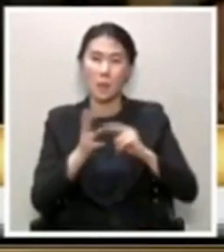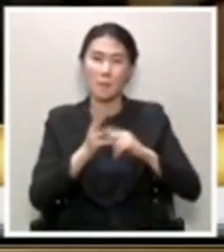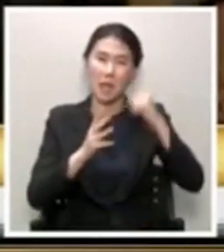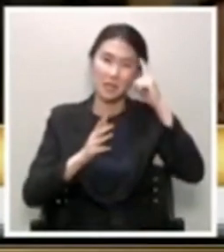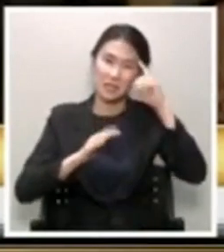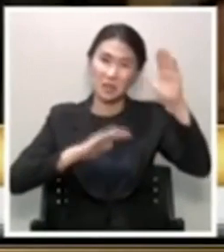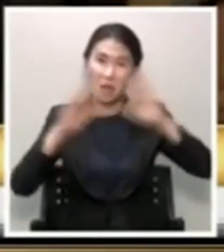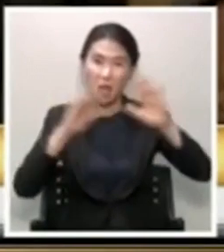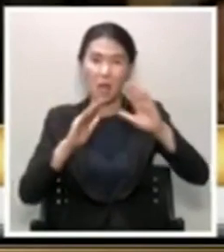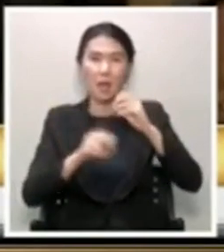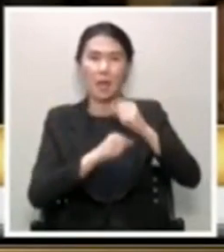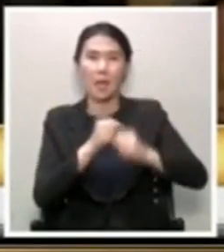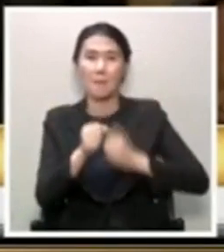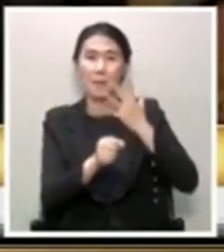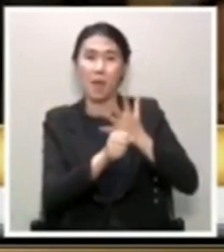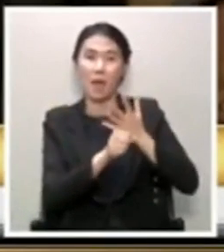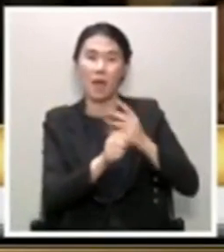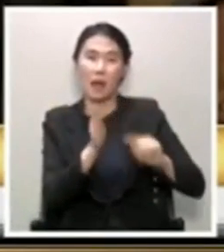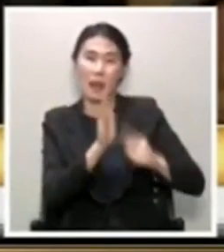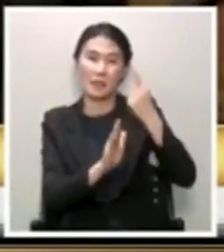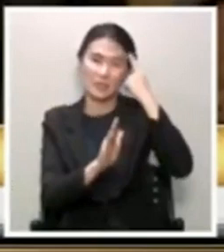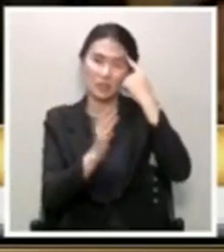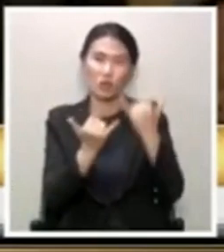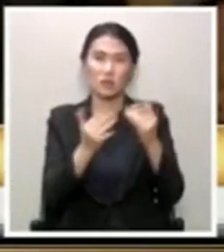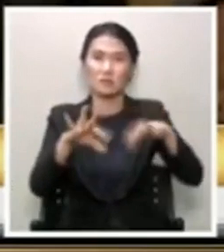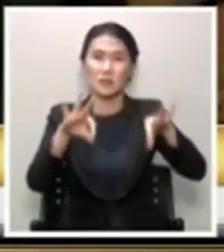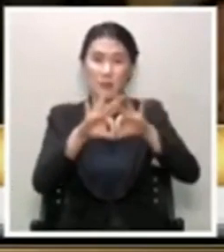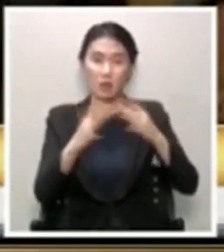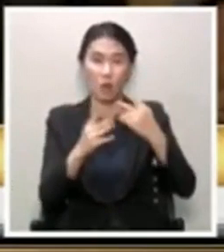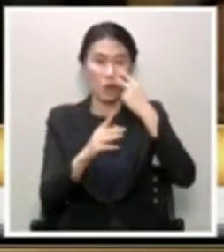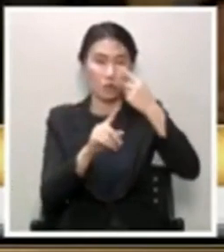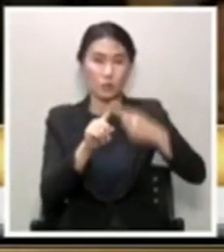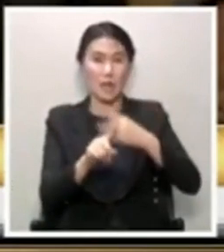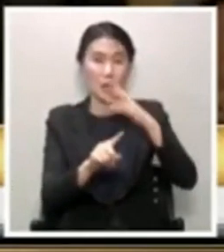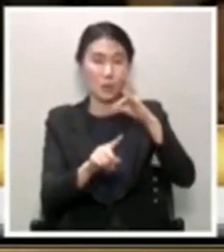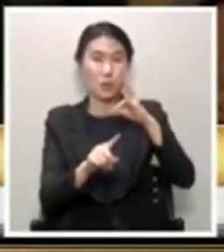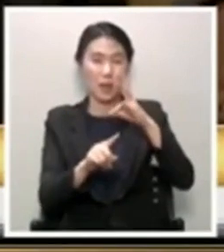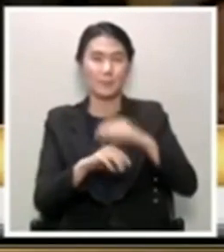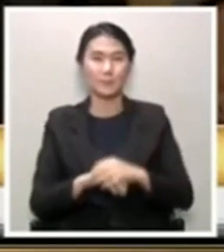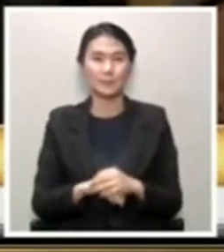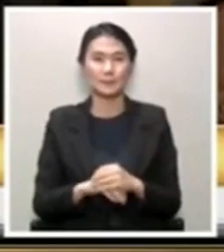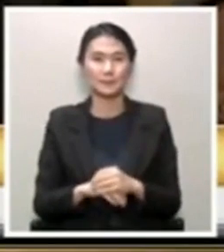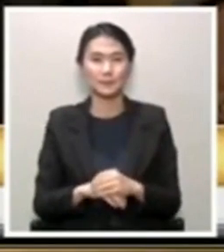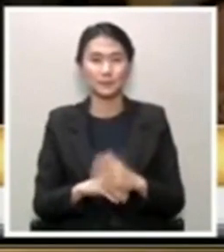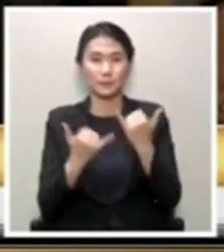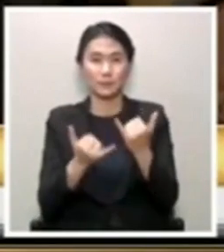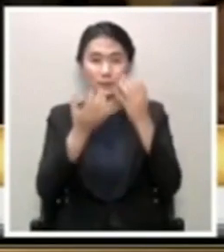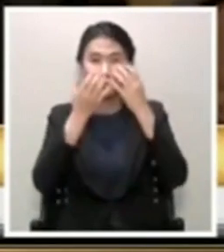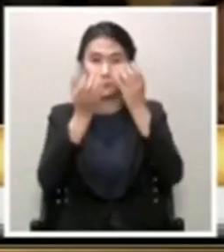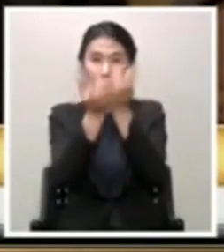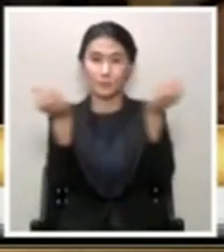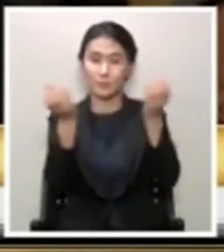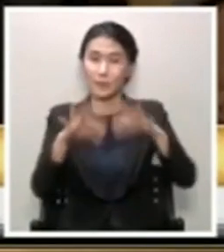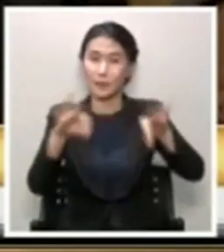นตรีใน5ปีแรกและเขาก็ทําสําเร็จไปแล้วเมื่อต้นเดือนมิถุนายนที่ผ่านมารัฐธรรมนูญฉบับนี้ยังมีลักษณะเด่นเรื่องอะไร